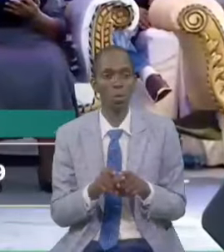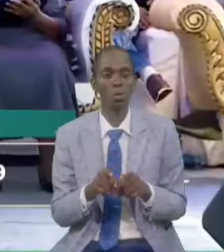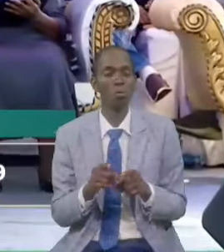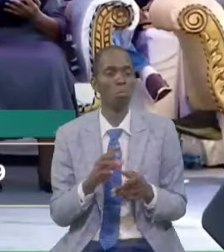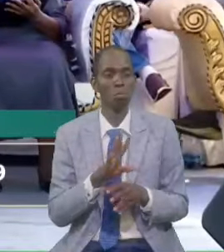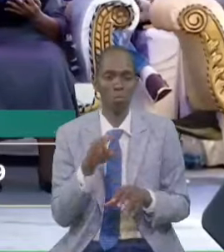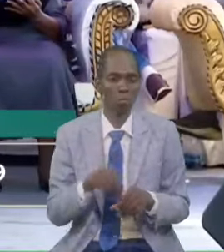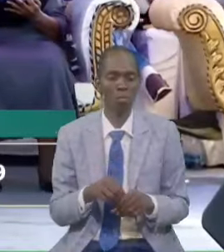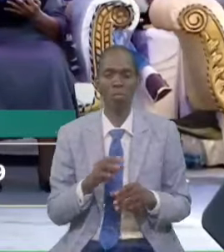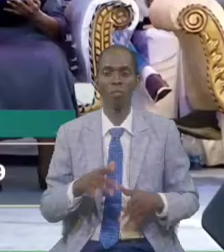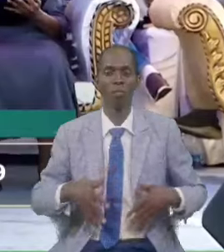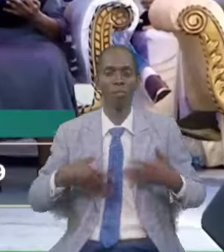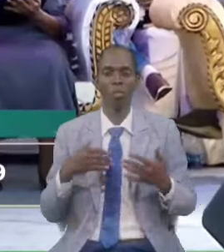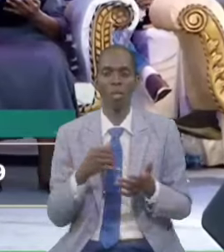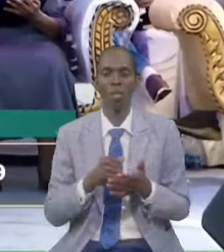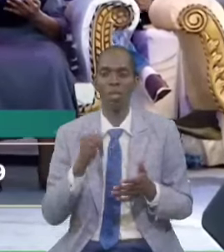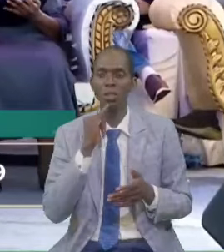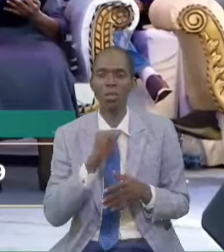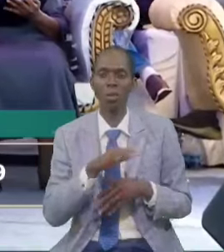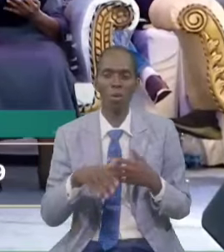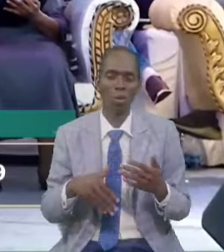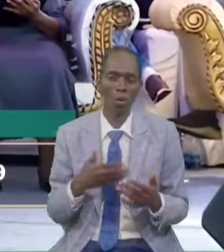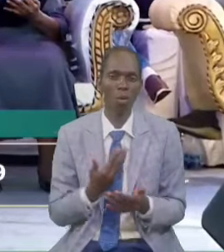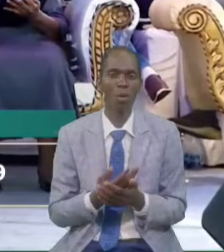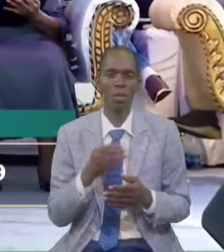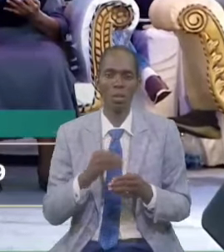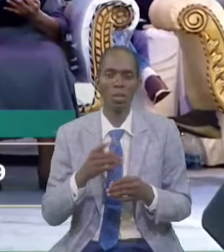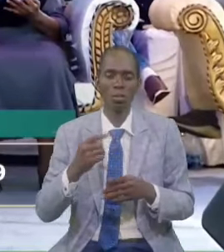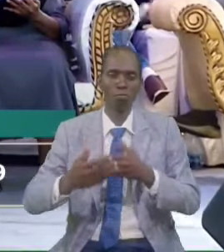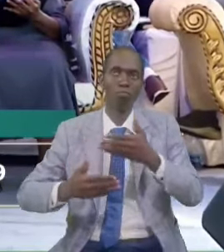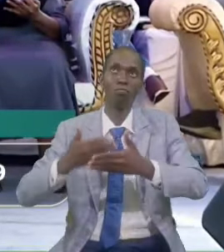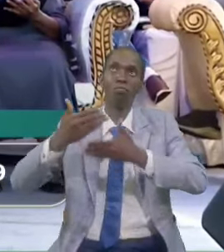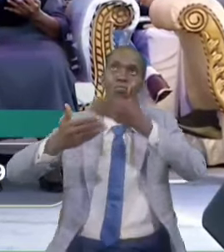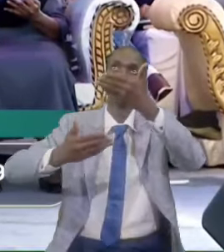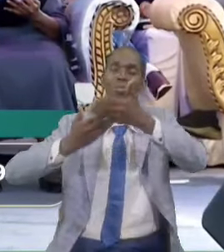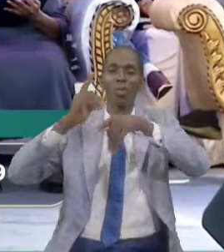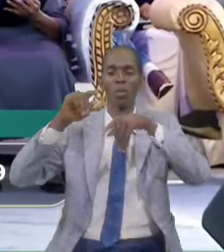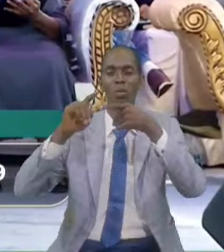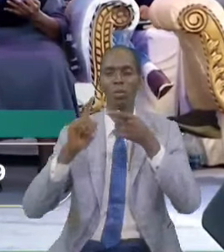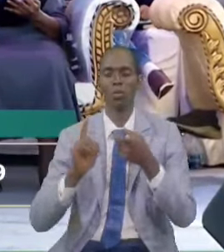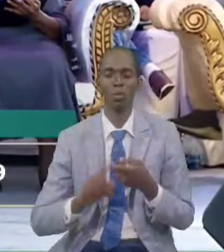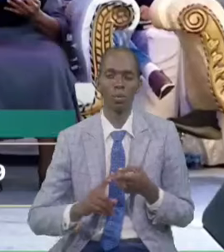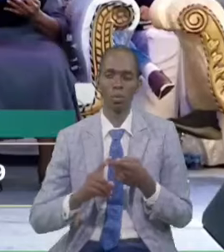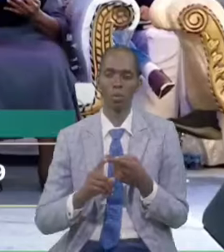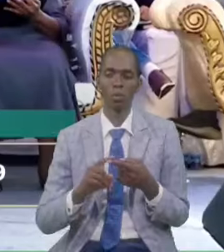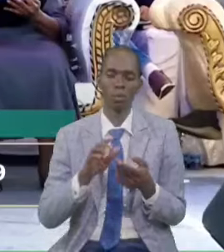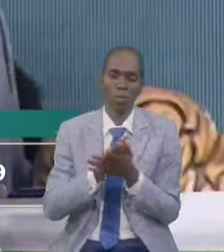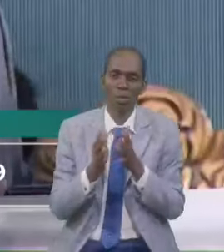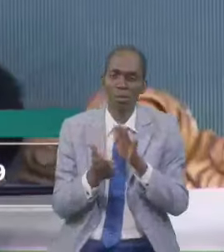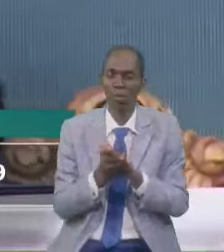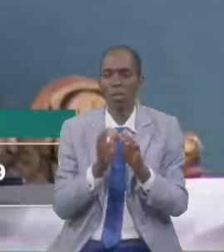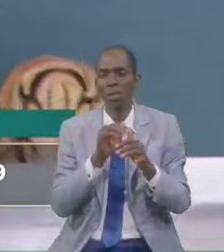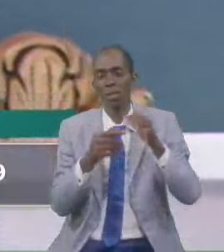of getting to the level of the hero. ఆ హీరో స్థాయికి వెళ్ళడానికి వెళ్తున్న మార్గ మధ్యంలో, జీవితపు మార్గంలో